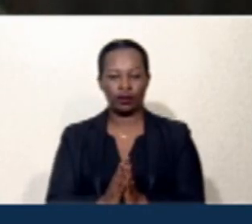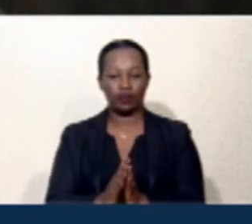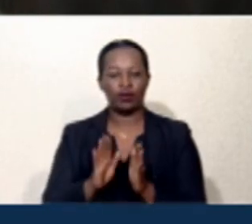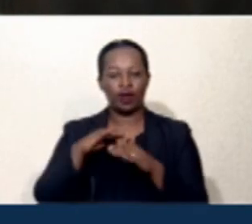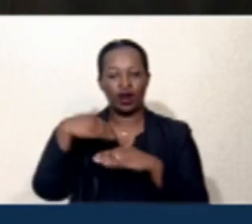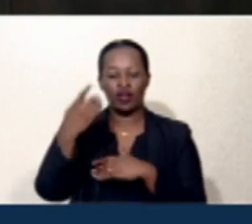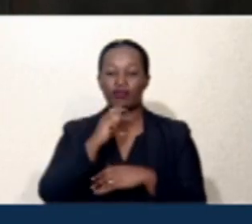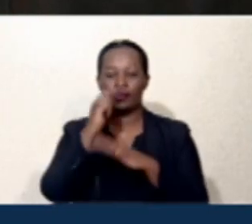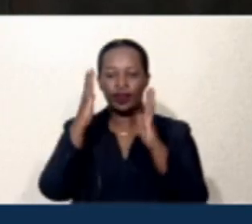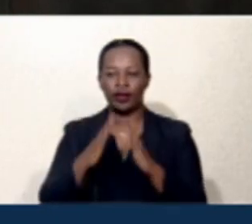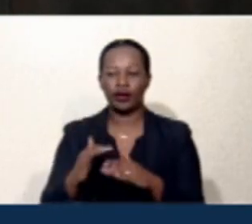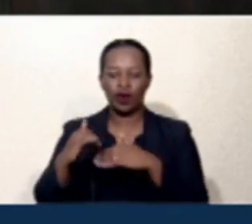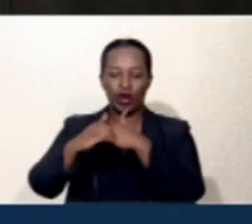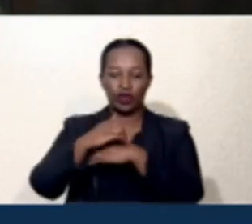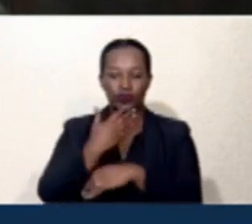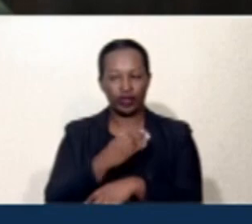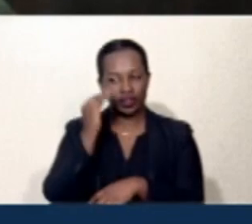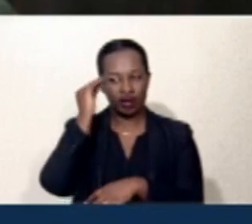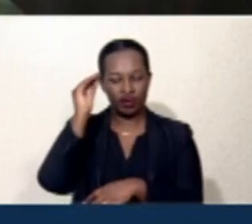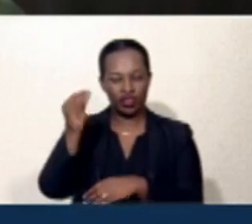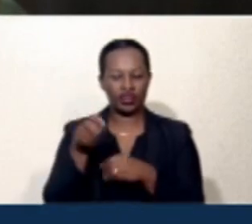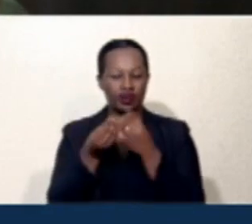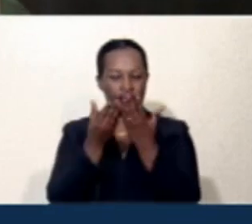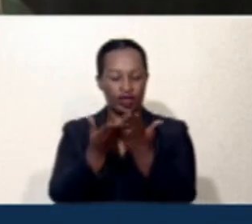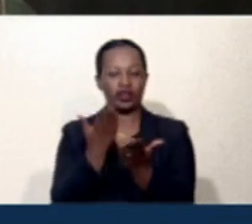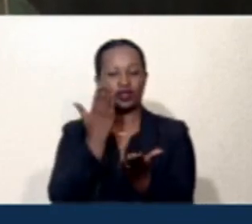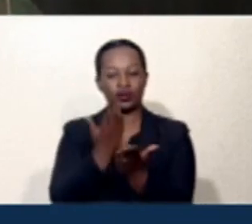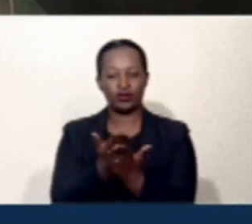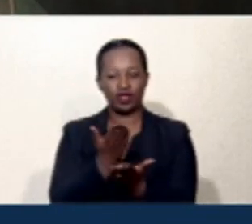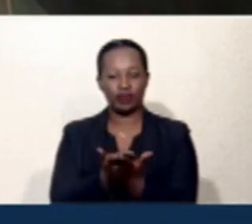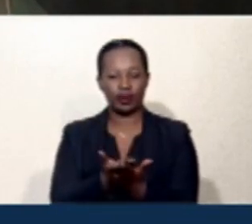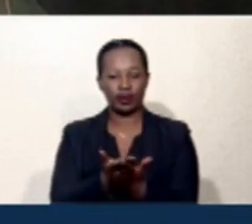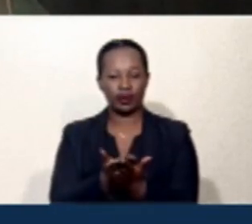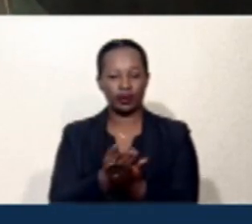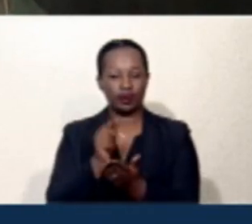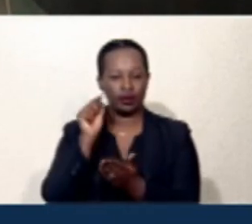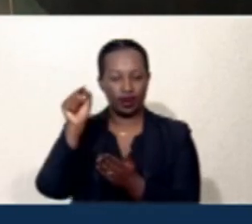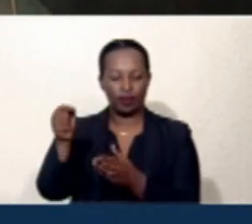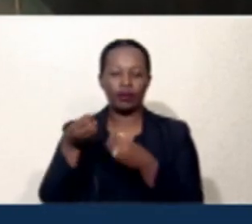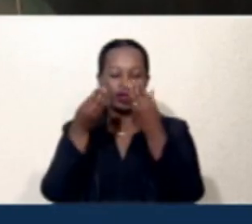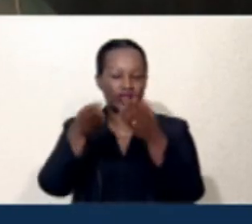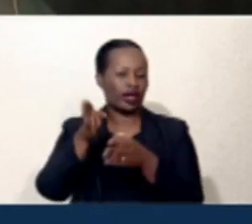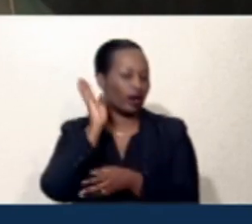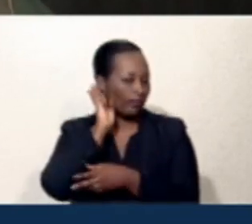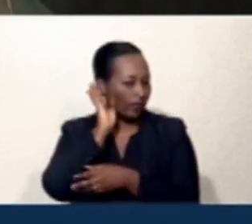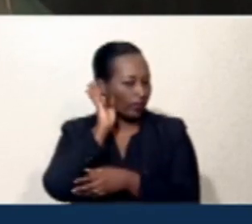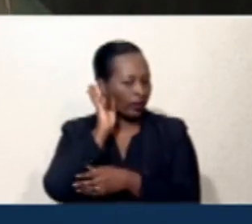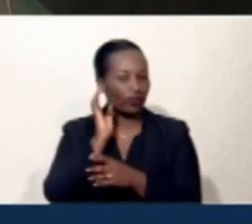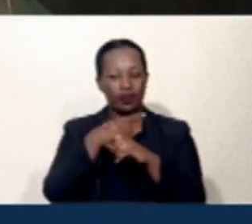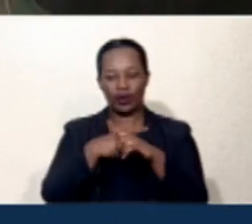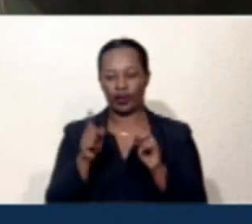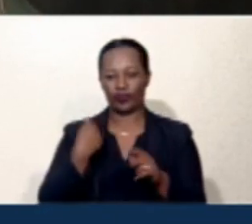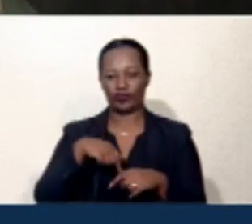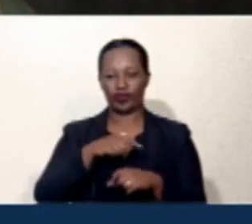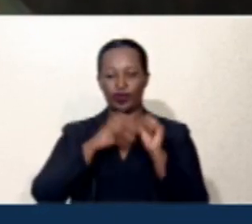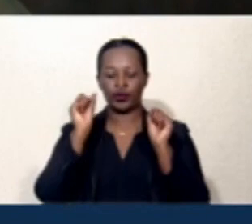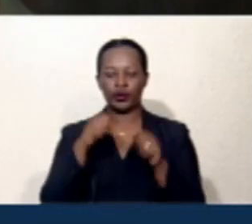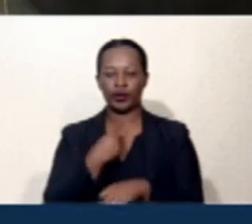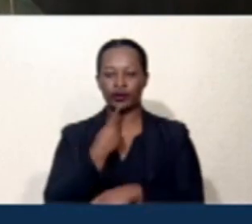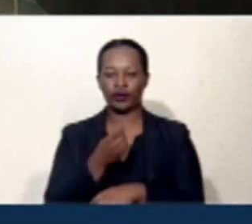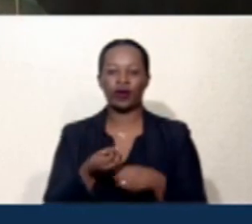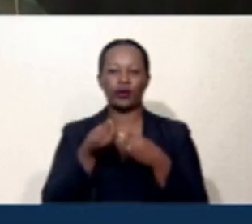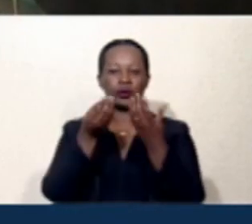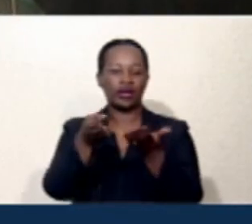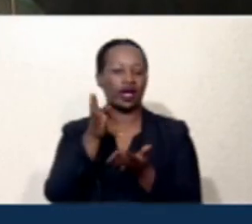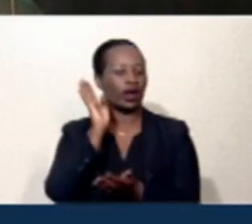umunyamakuru atwoherereza nyandiko yaboherereje dusaba ko abo ngabo batanga amakuru. Ariko nanone icyo twavuga ni uko gutanga